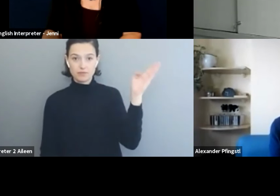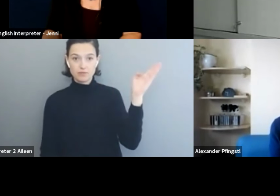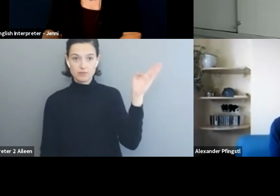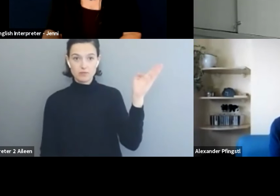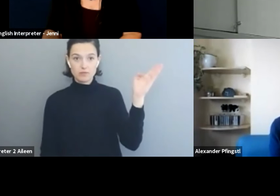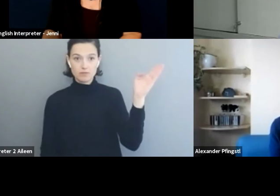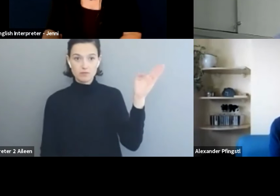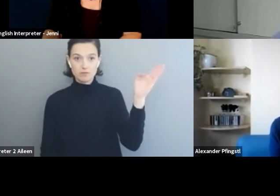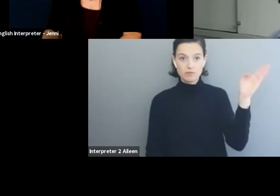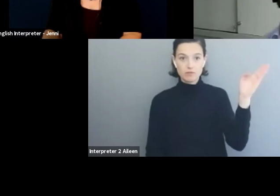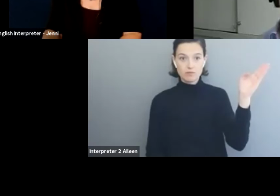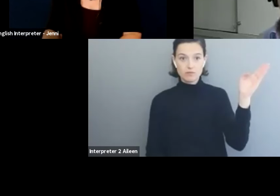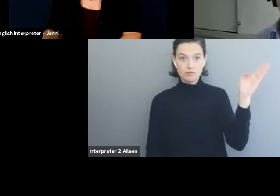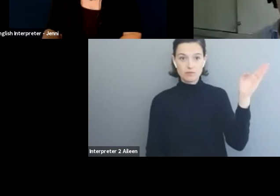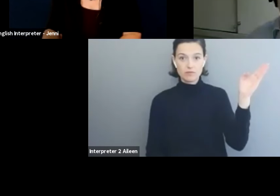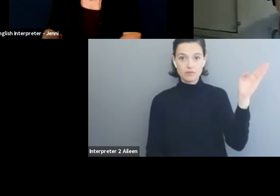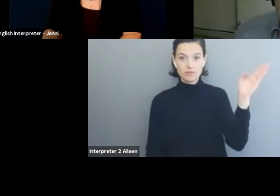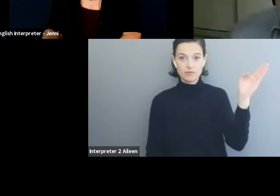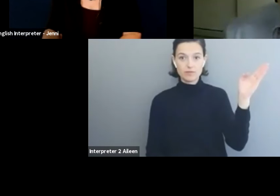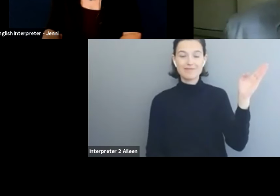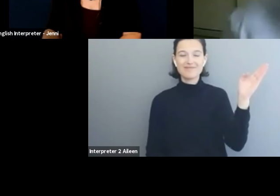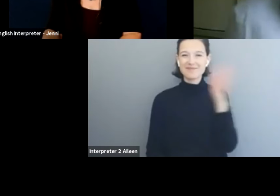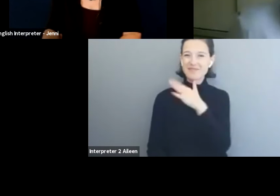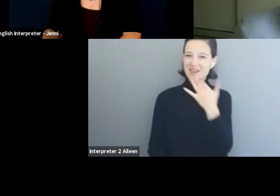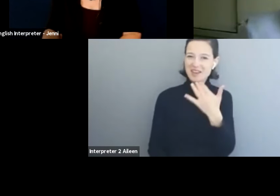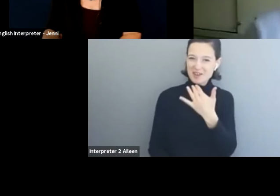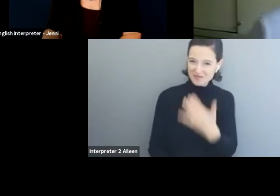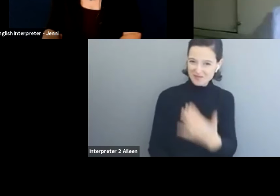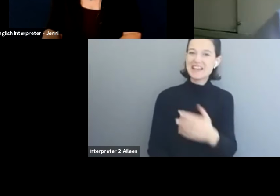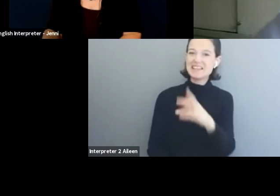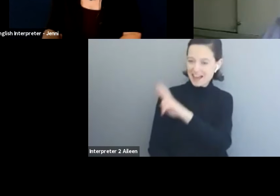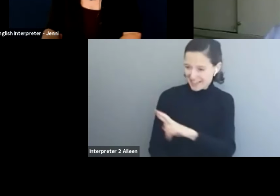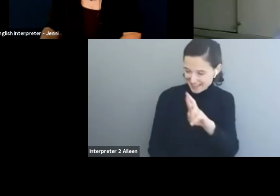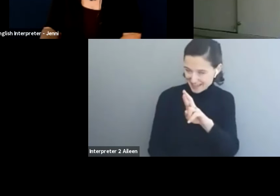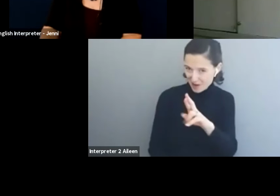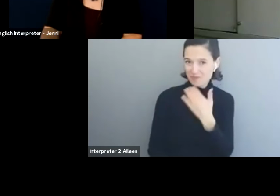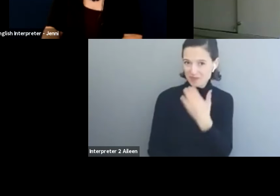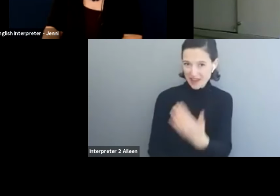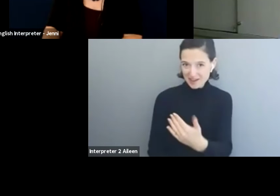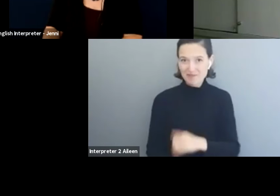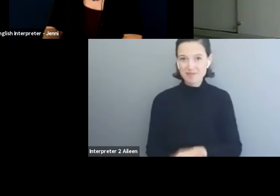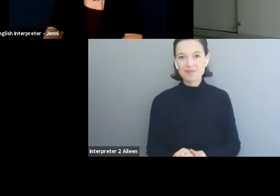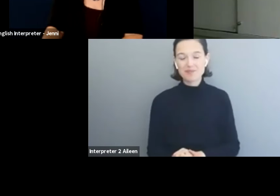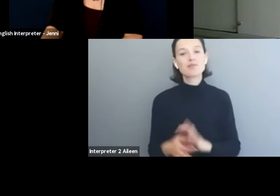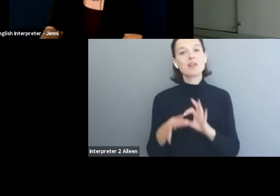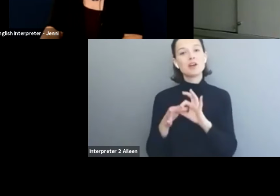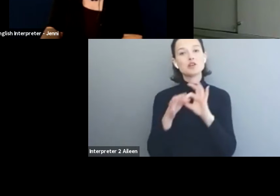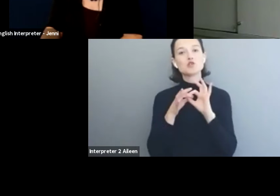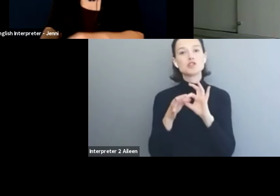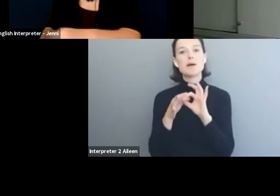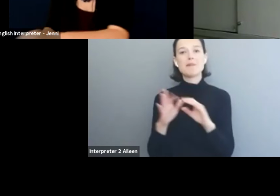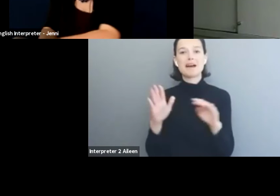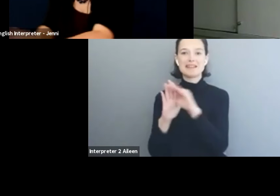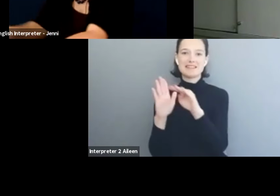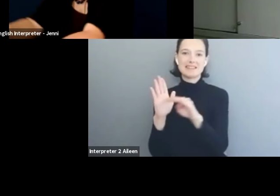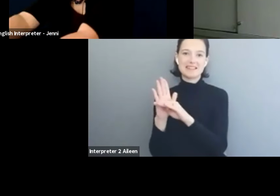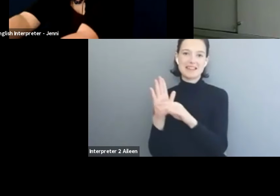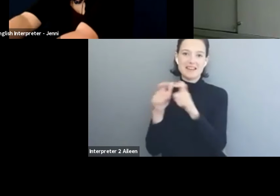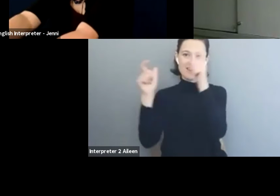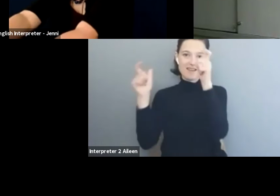Ja. Wunderbar, vielen Dank, Regina. Tatsächlich zu den rechtlichen Rahmenbedingungen, da gibt es, glaube ich, Experten da im